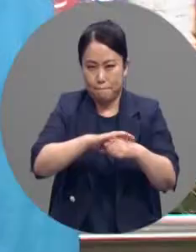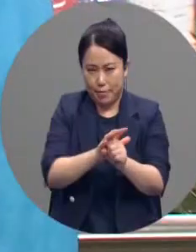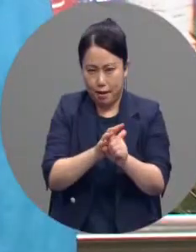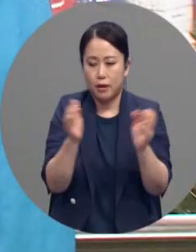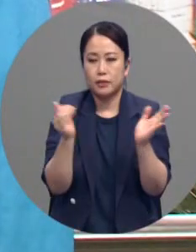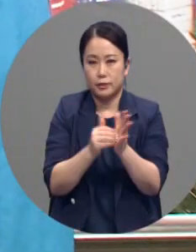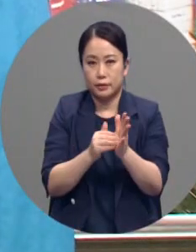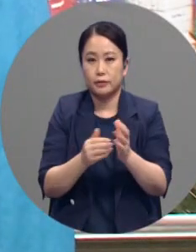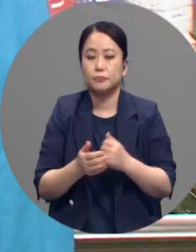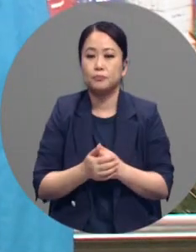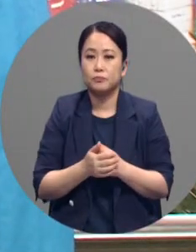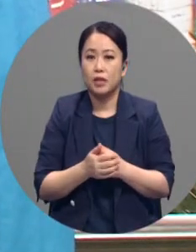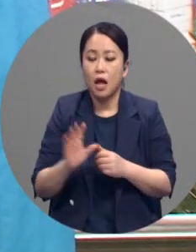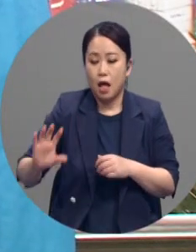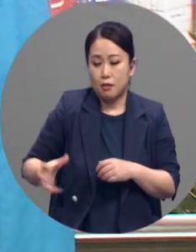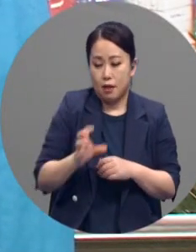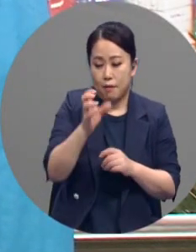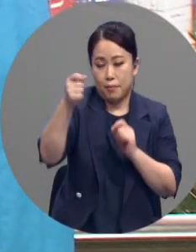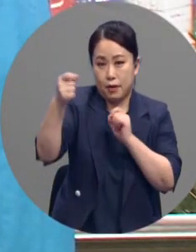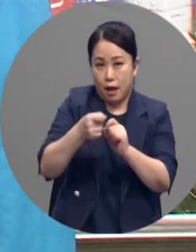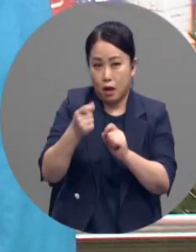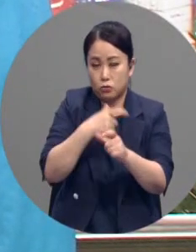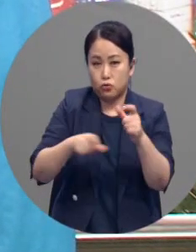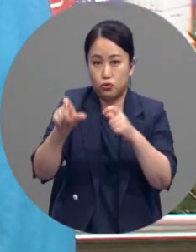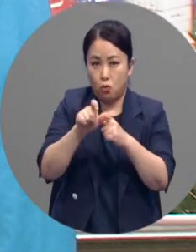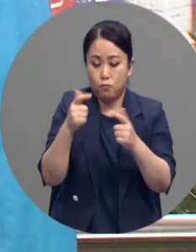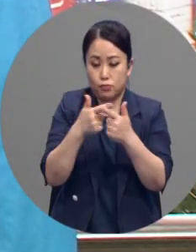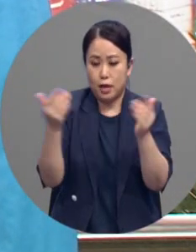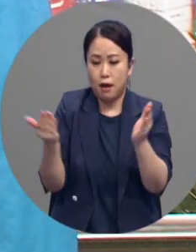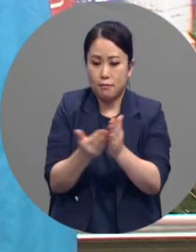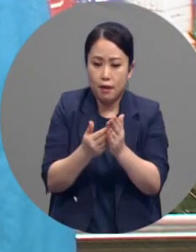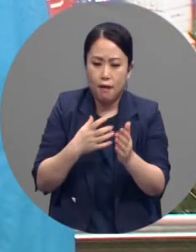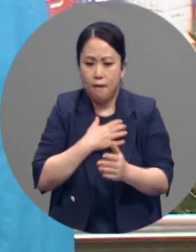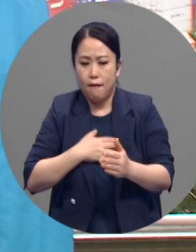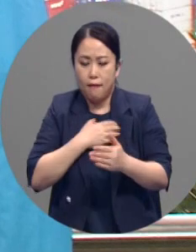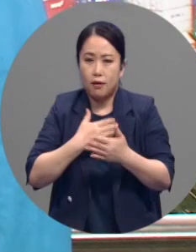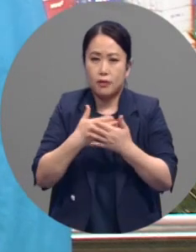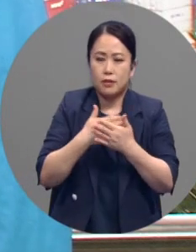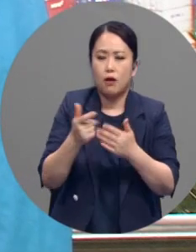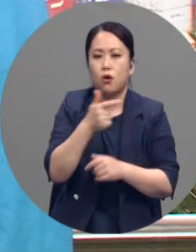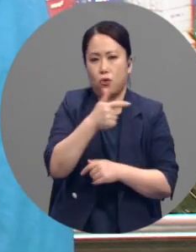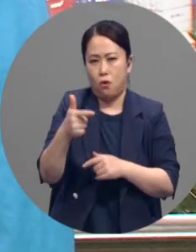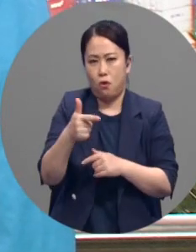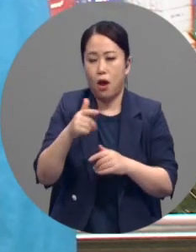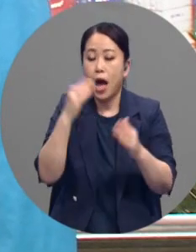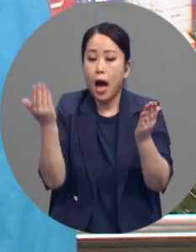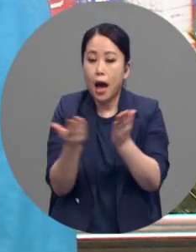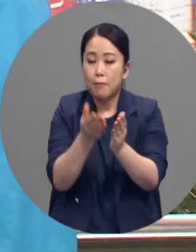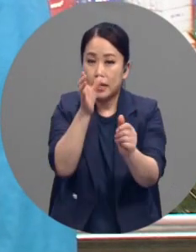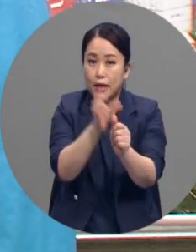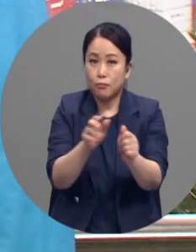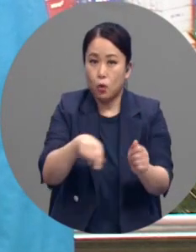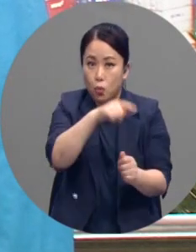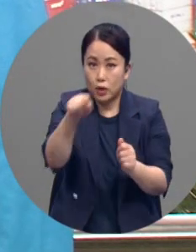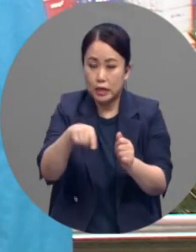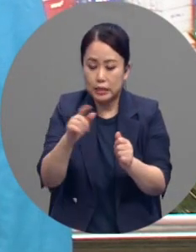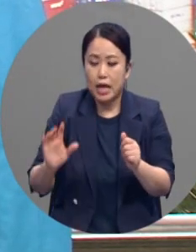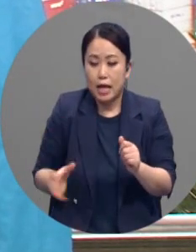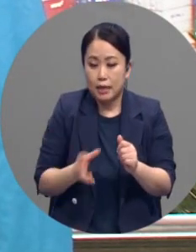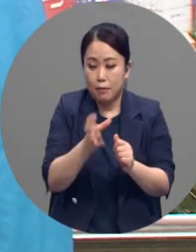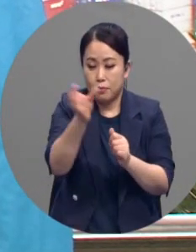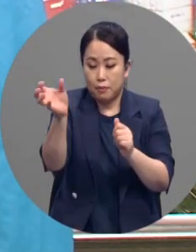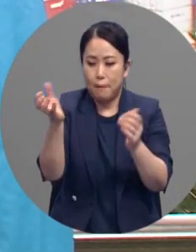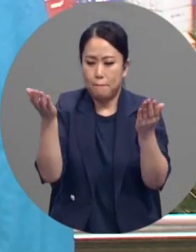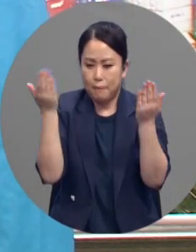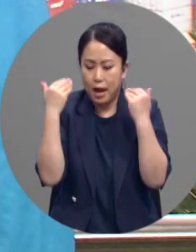끝냈습니다. 태풍이 점점 가까워질수록 부산항의 긴장감도 높아지고 있습니다. 항만 당국은 부산이 태풍의 영향권에서